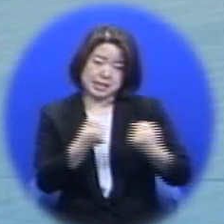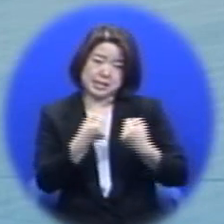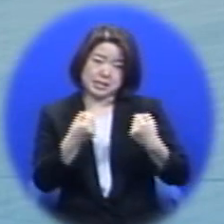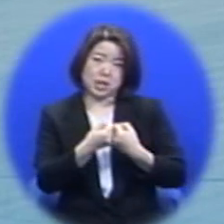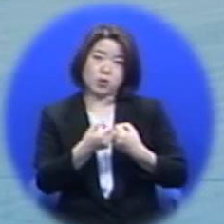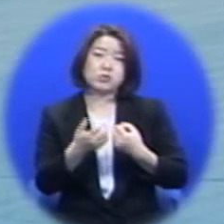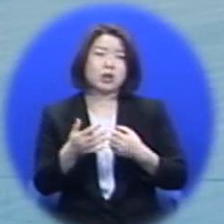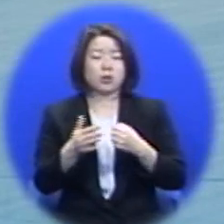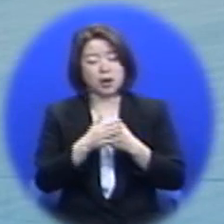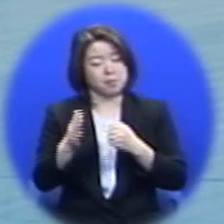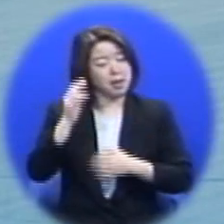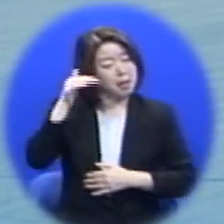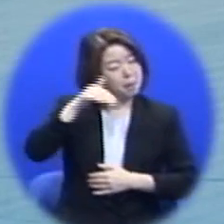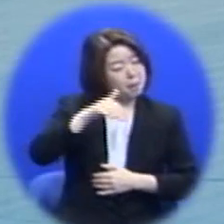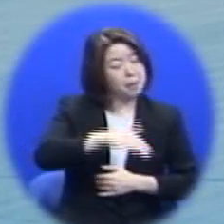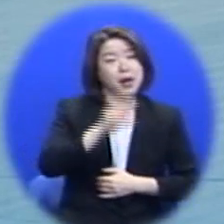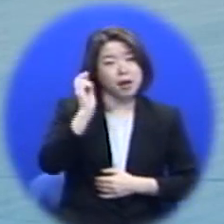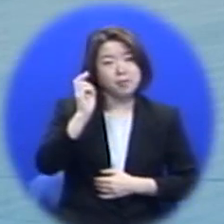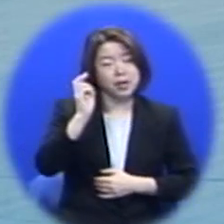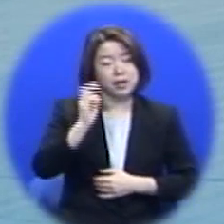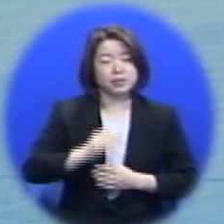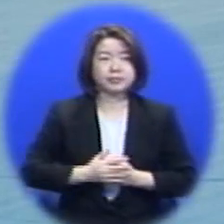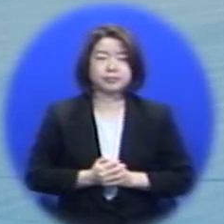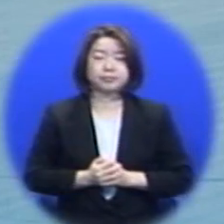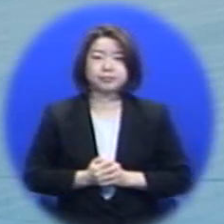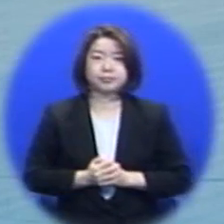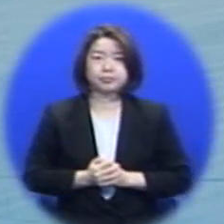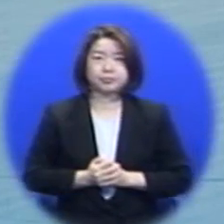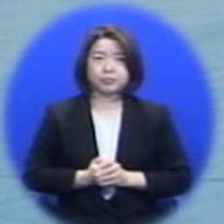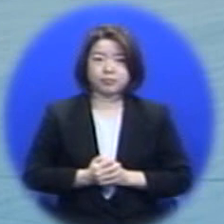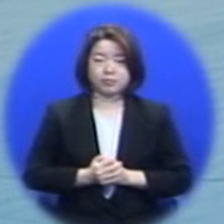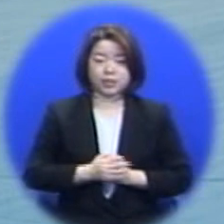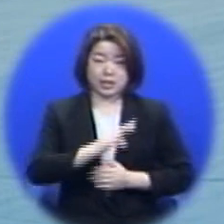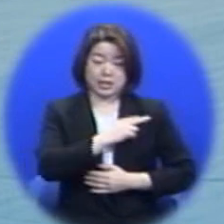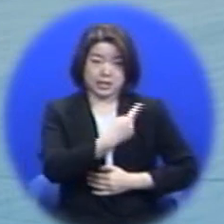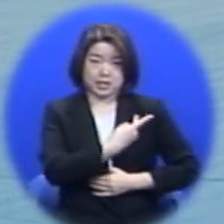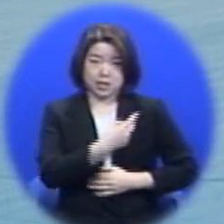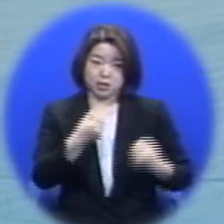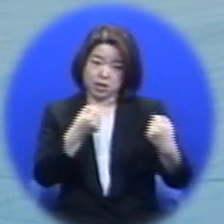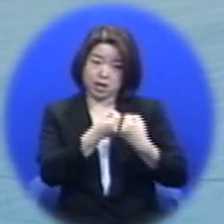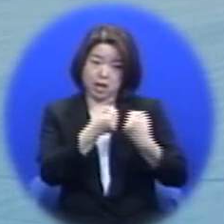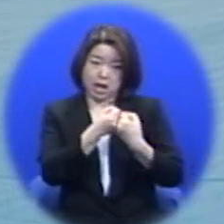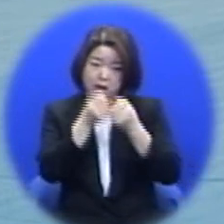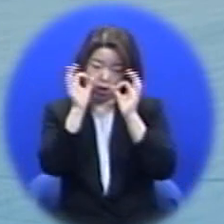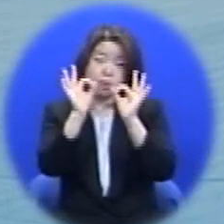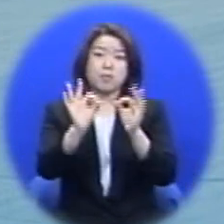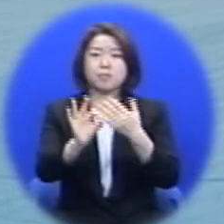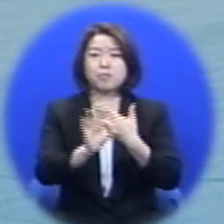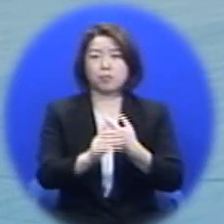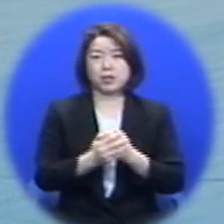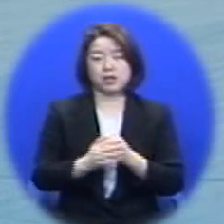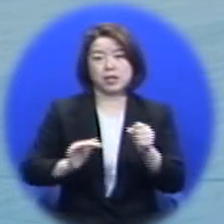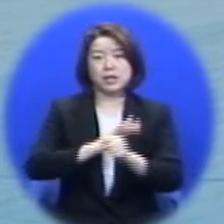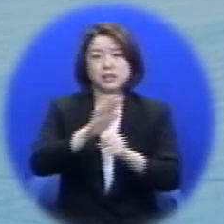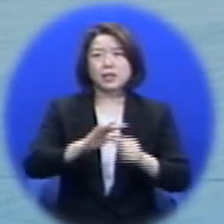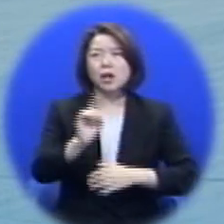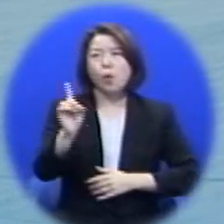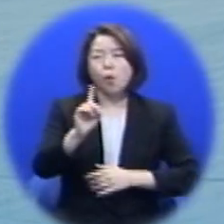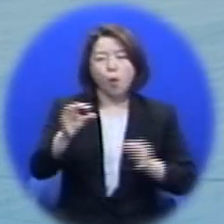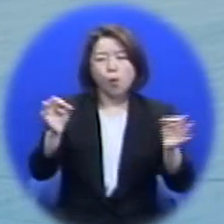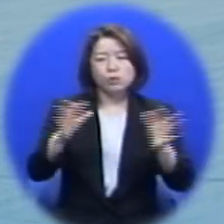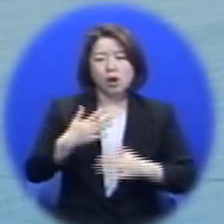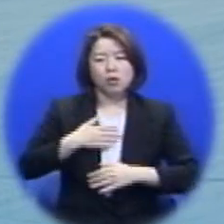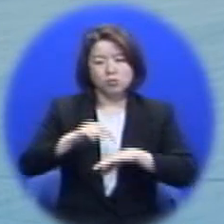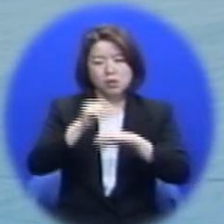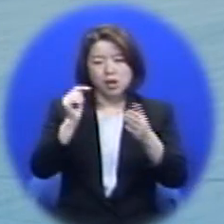추측합니다. 아마 그랬을 거예요. 이단들과 싸우다 보면 사랑이 어느 순간에 내